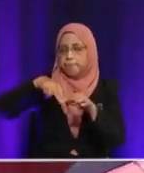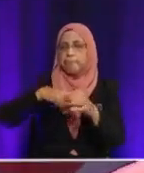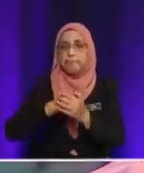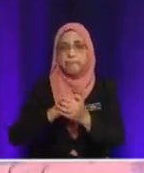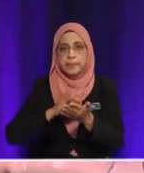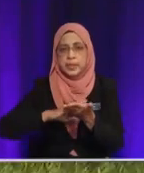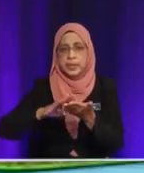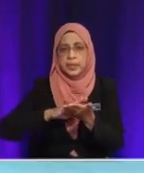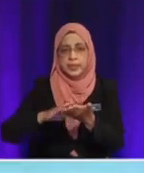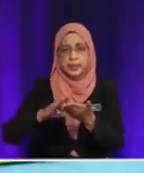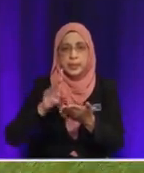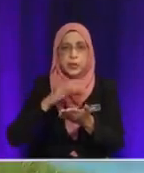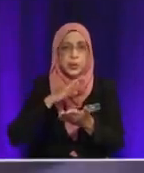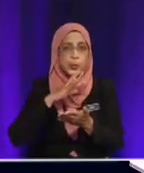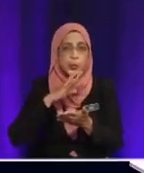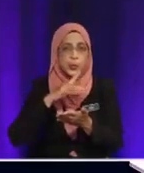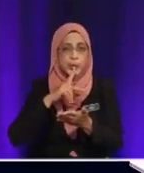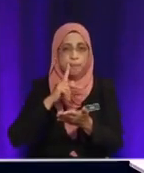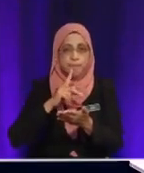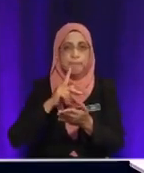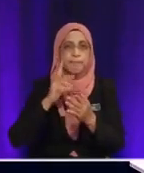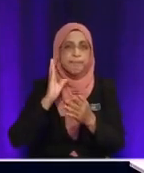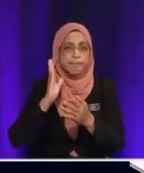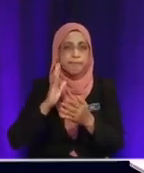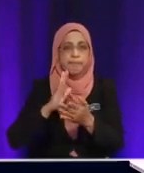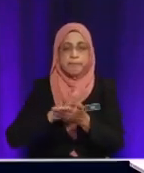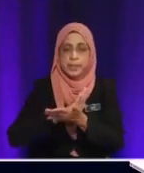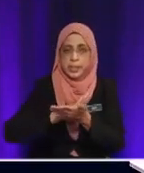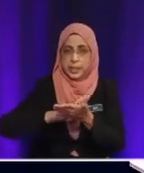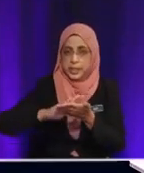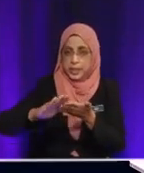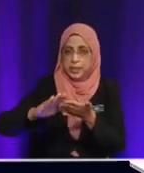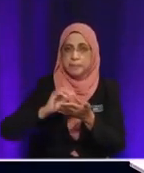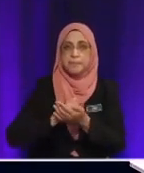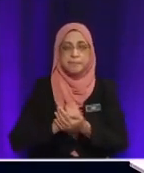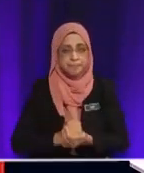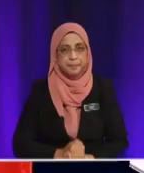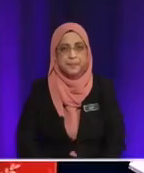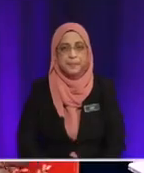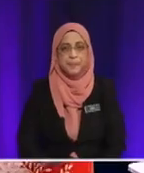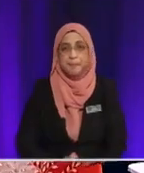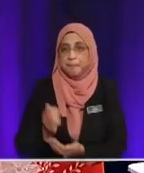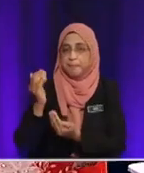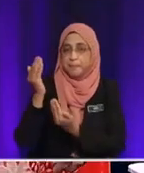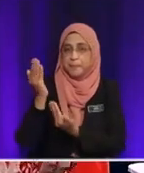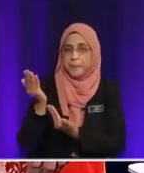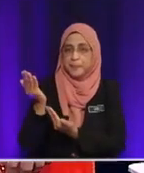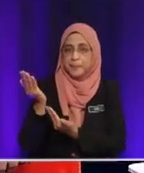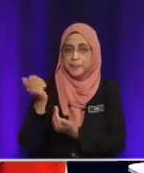Jadi, kotoran-kotoran pada kaki pelanggan akan jadi lebih bersih. Okey,